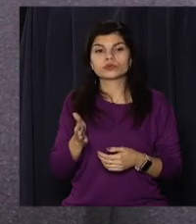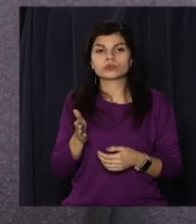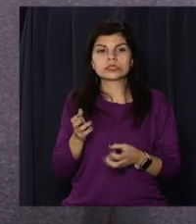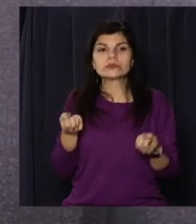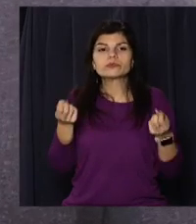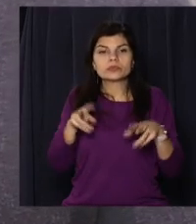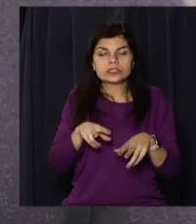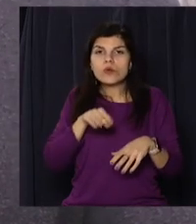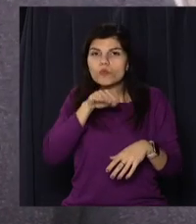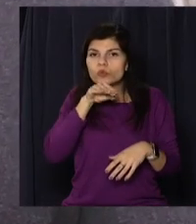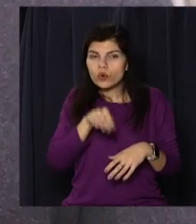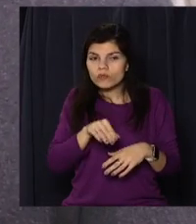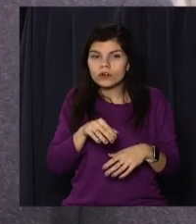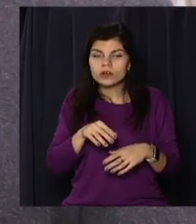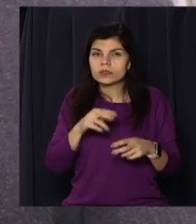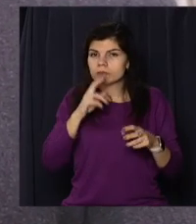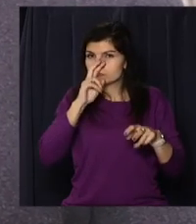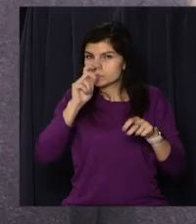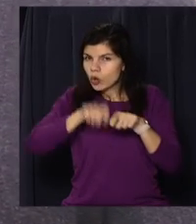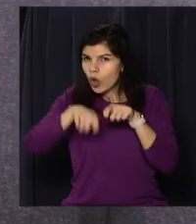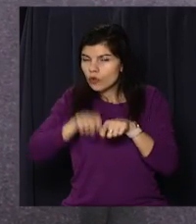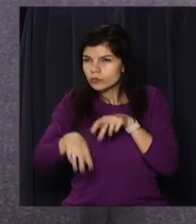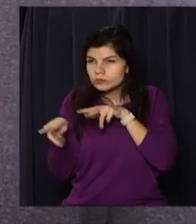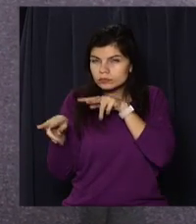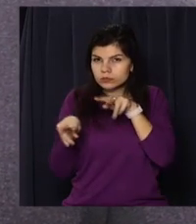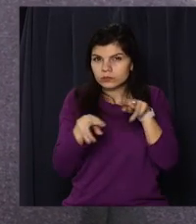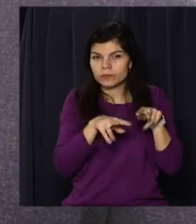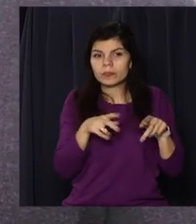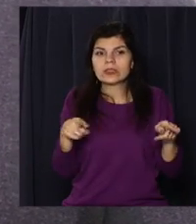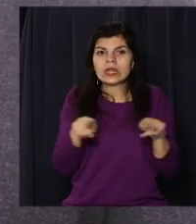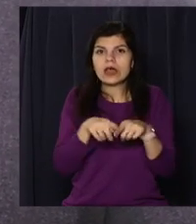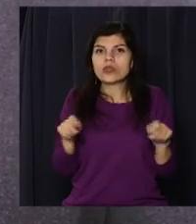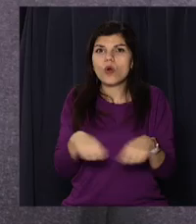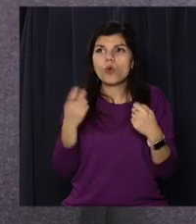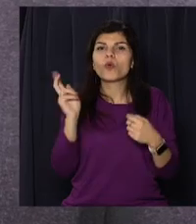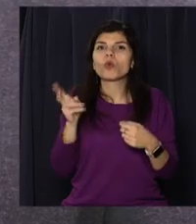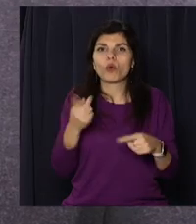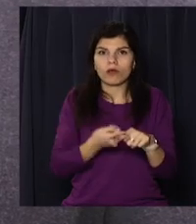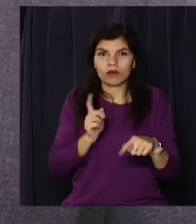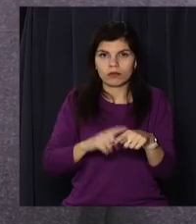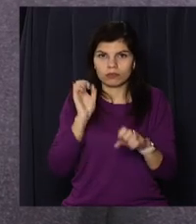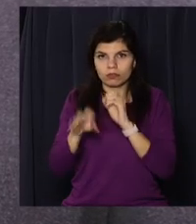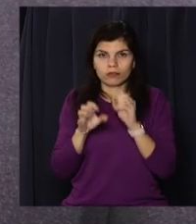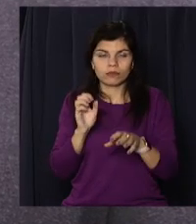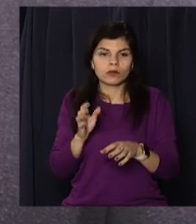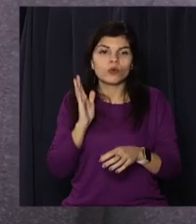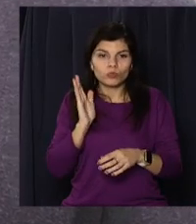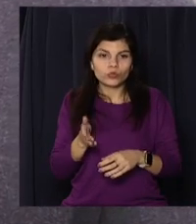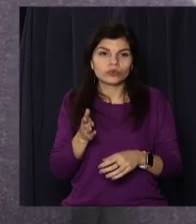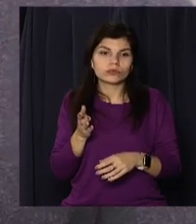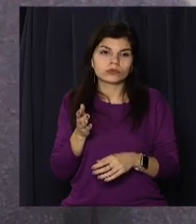будуть спеціальні фахівці відстежувати таких порушників і будуть